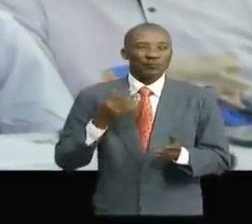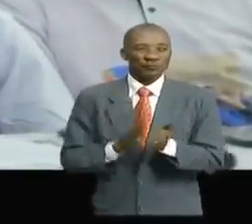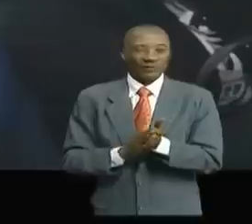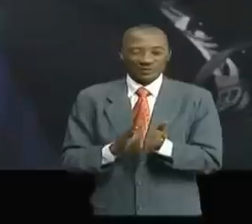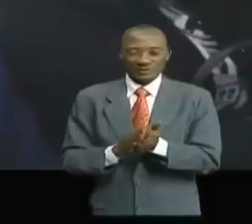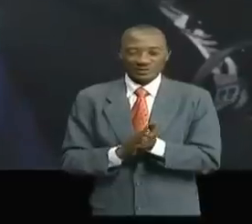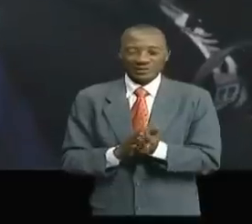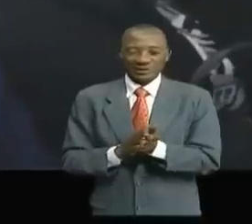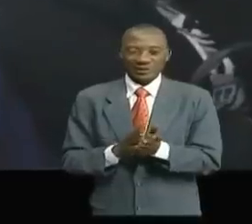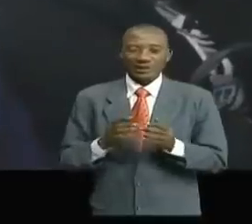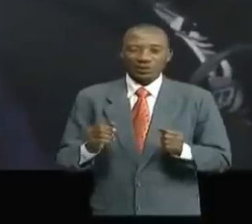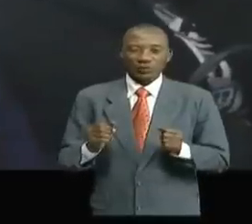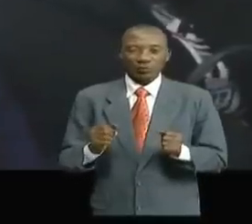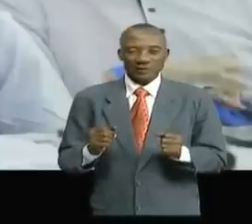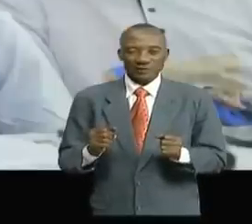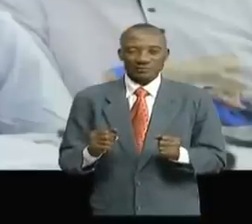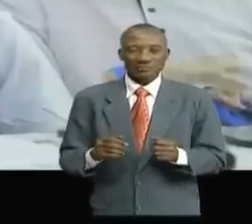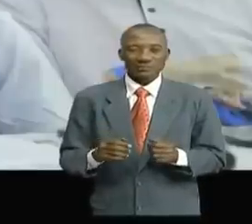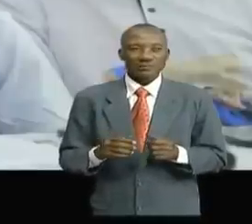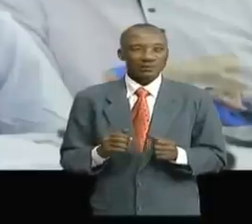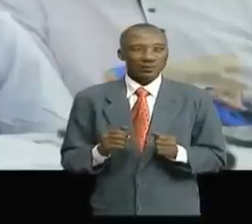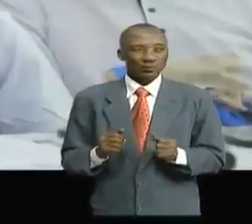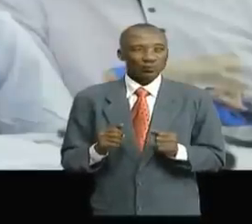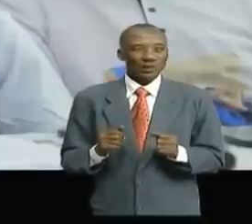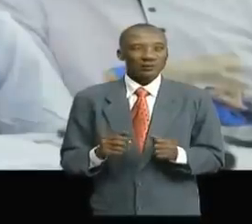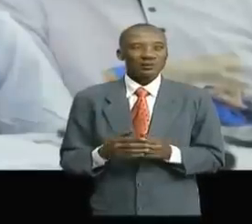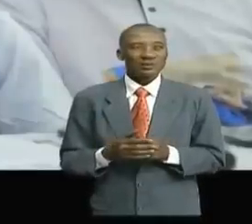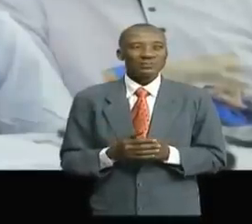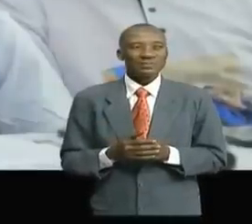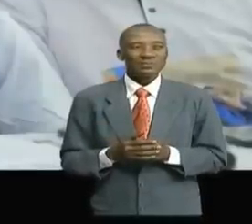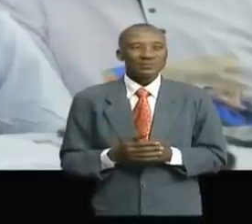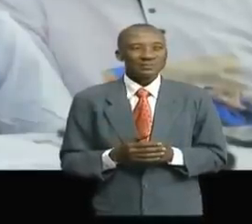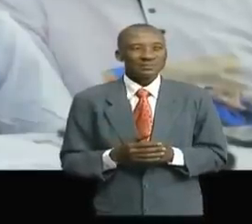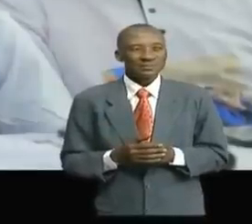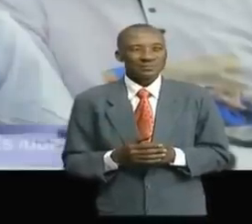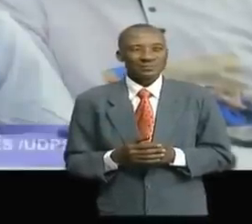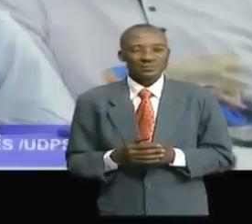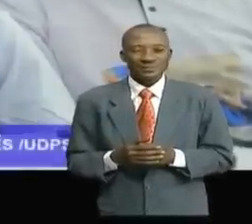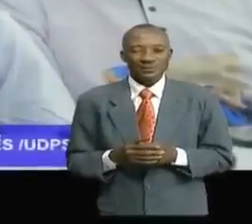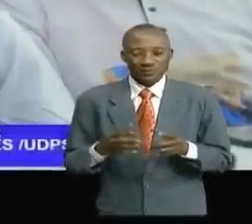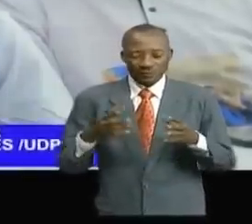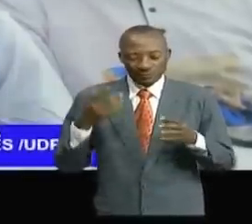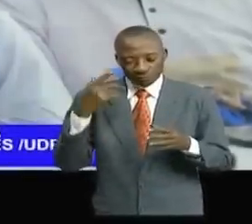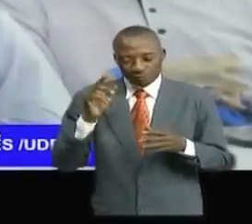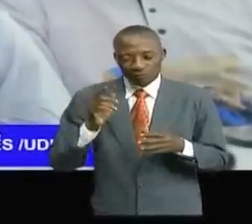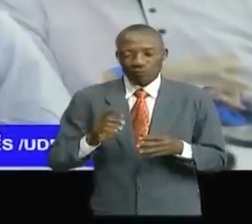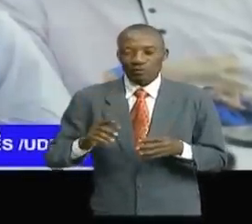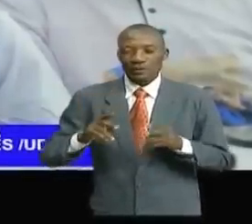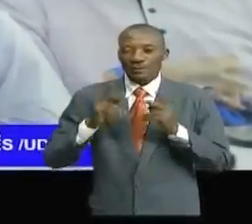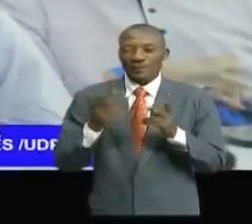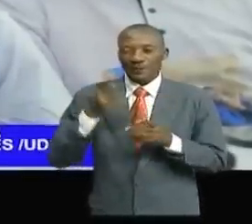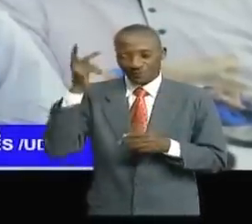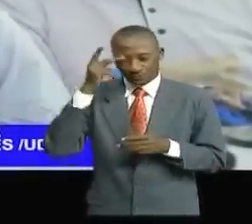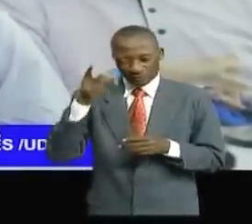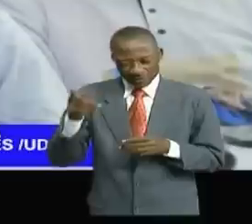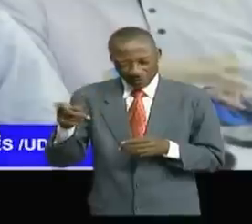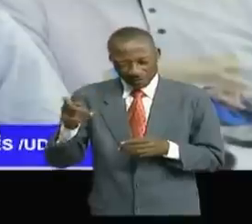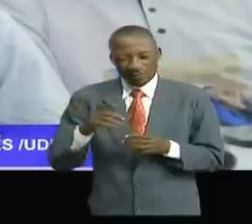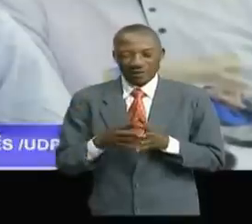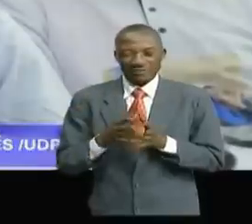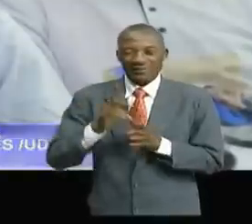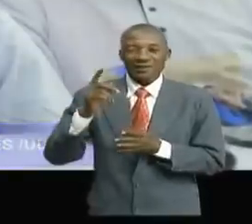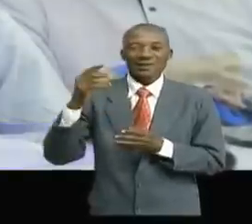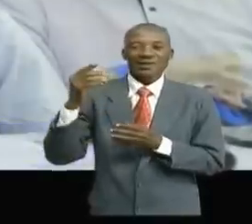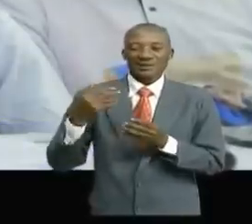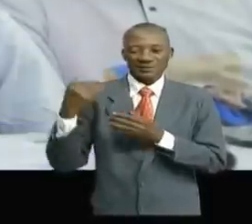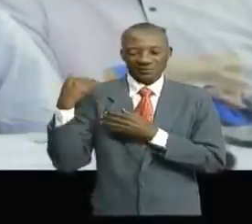nommément désigné le régime criminel rwandais avec à sa tête M. Paul Kagame comme agresseur de notre pays. Soutenons